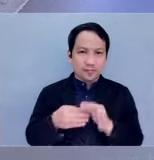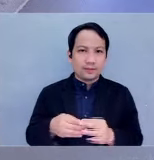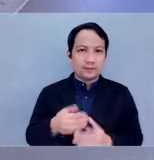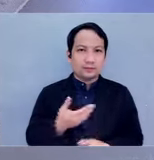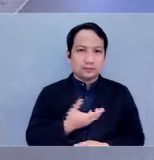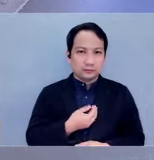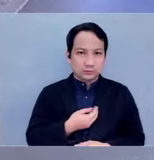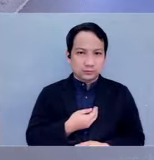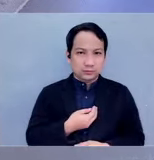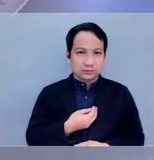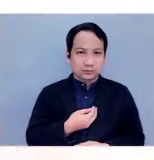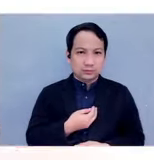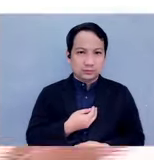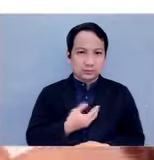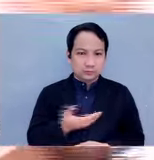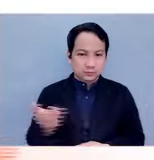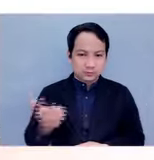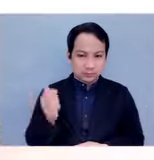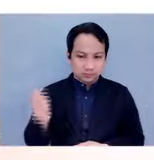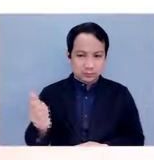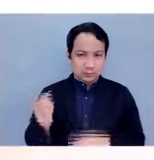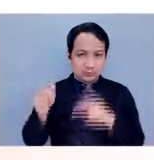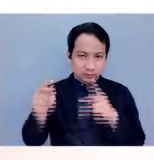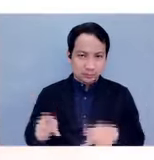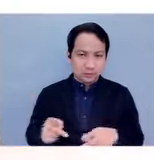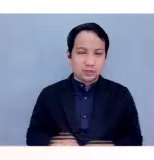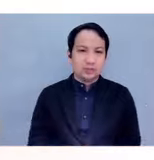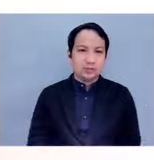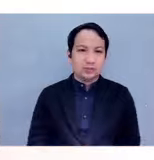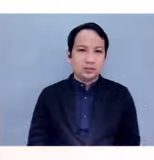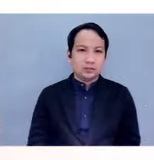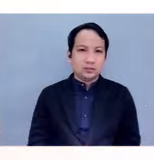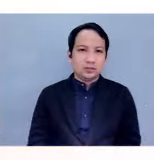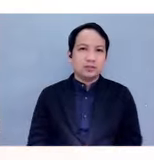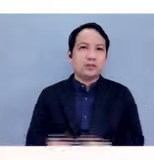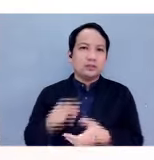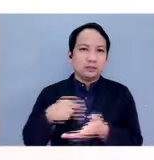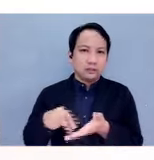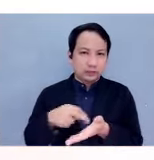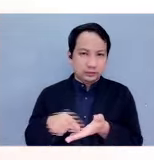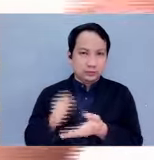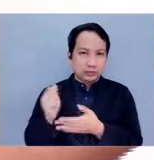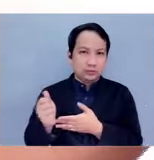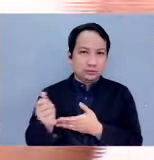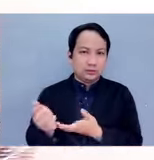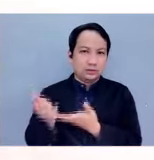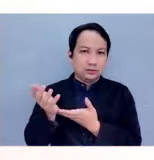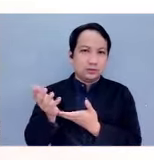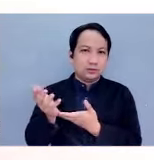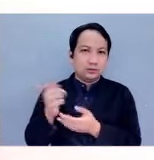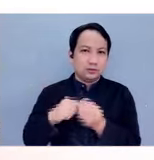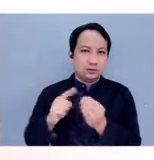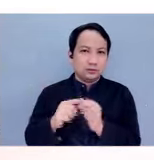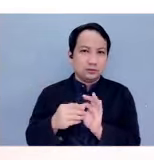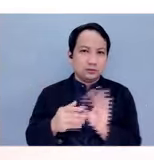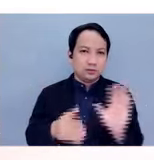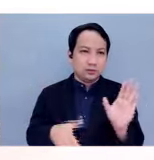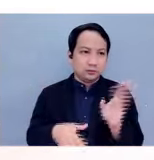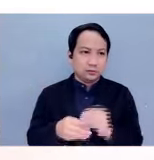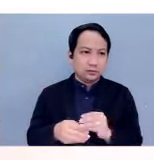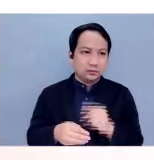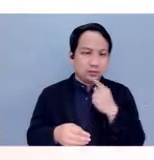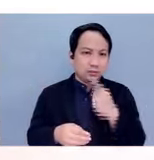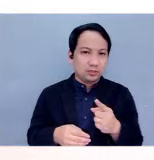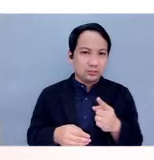katotohanan ng katauhan mo, ayaw mo nang magsayo, pero sige, sayo ka dahil you want to please somebody. O ikaw naman, alam mong maawain